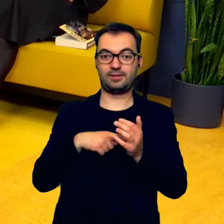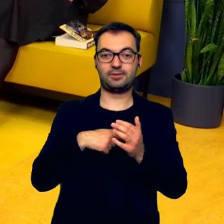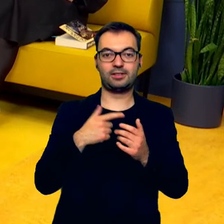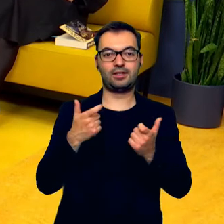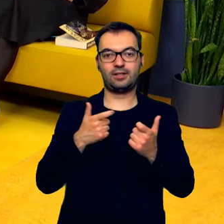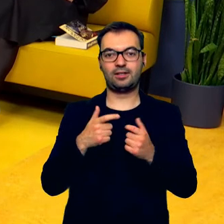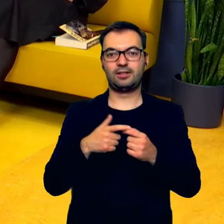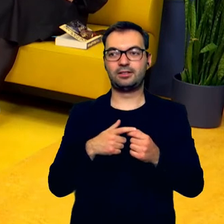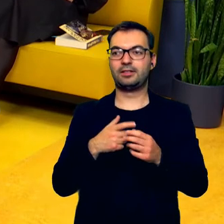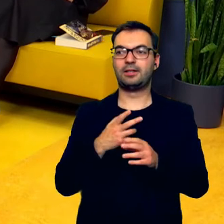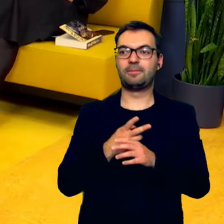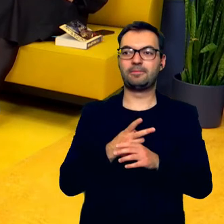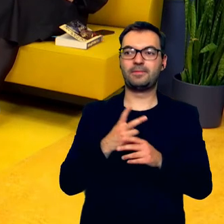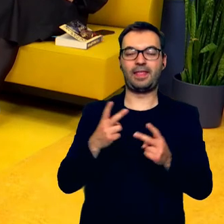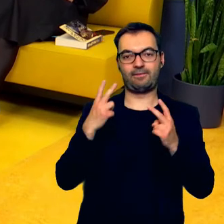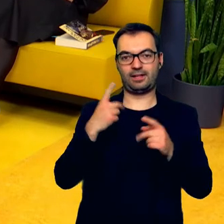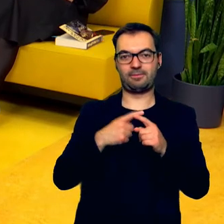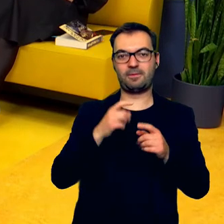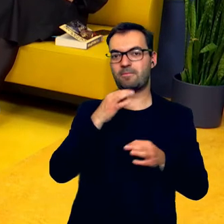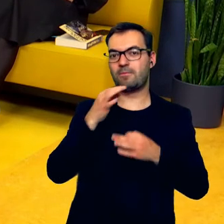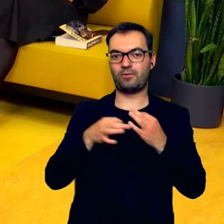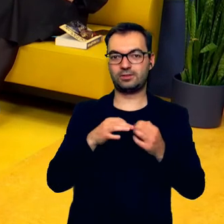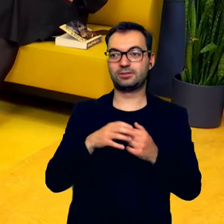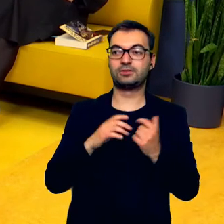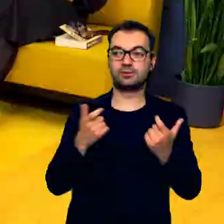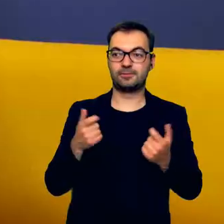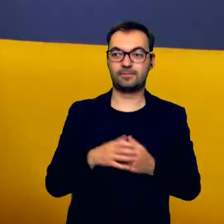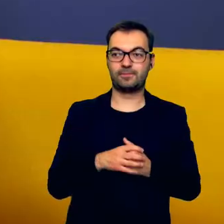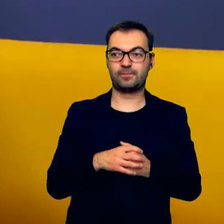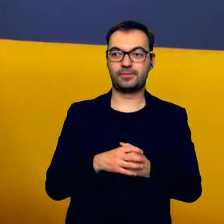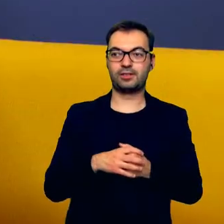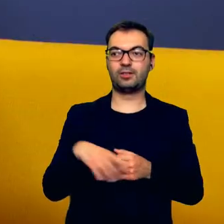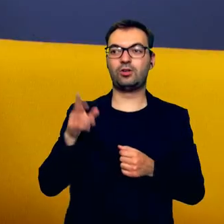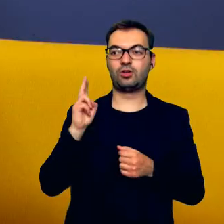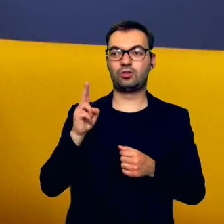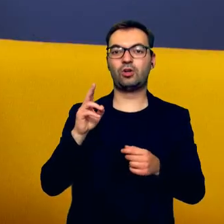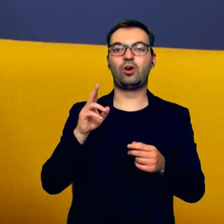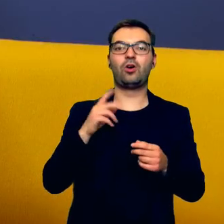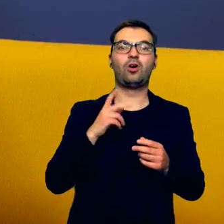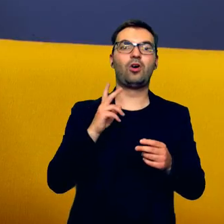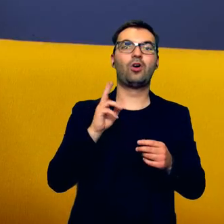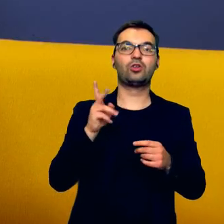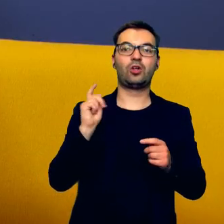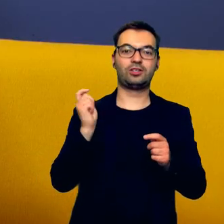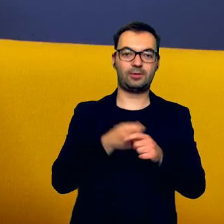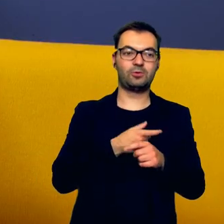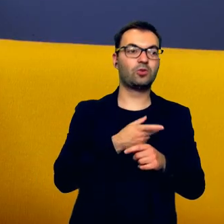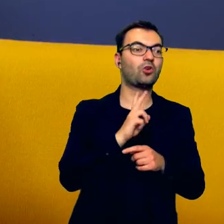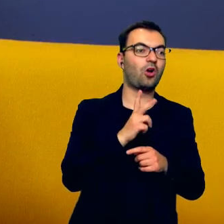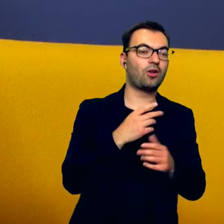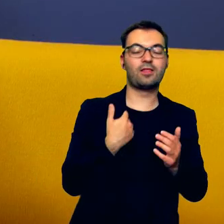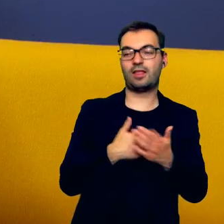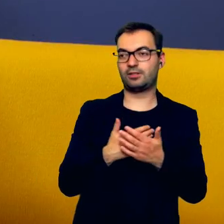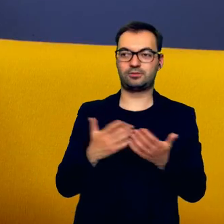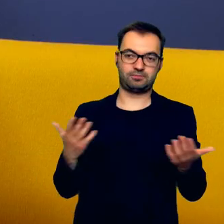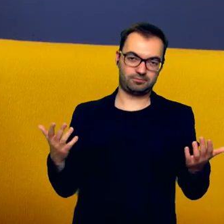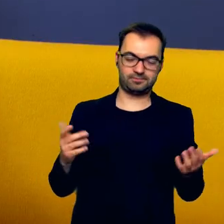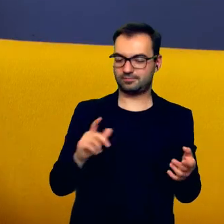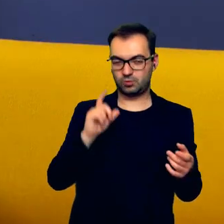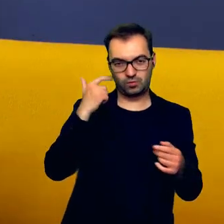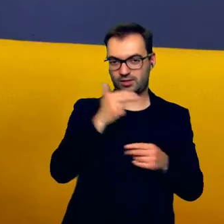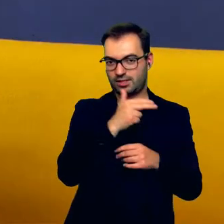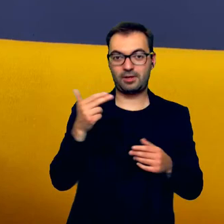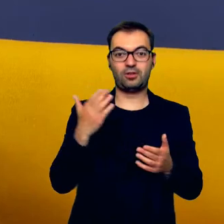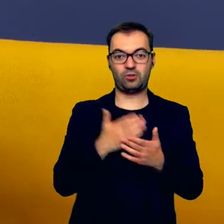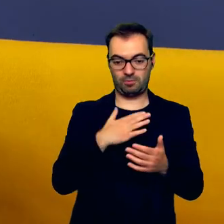tworzę dominantę powieści. Dominantą powieści jest kto, kogo i dlaczego zabił. To jest dominanta powieści. Jasne.